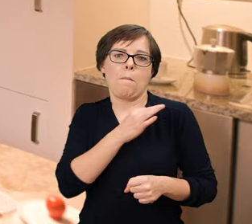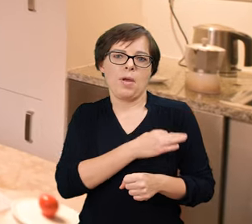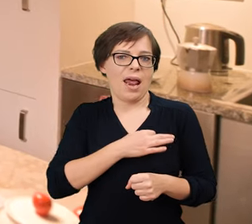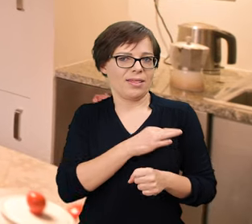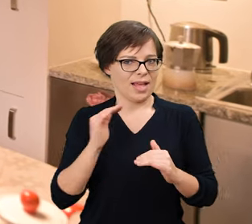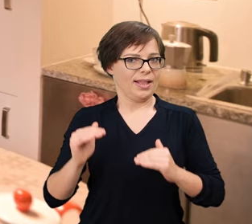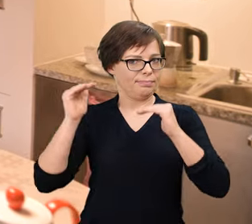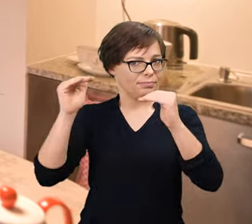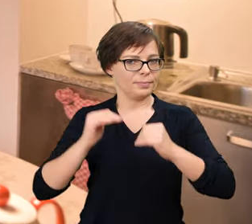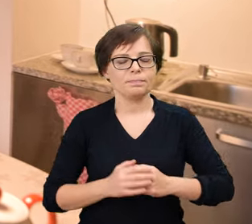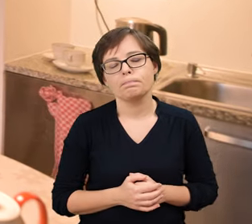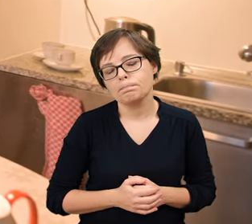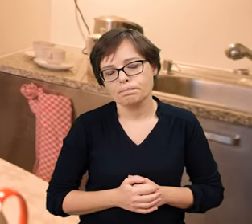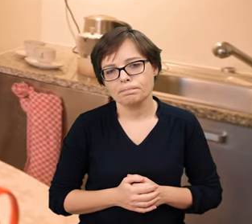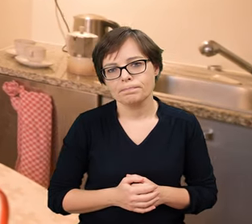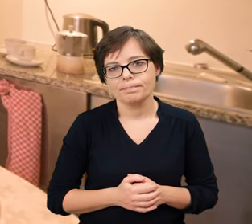partyjnych.